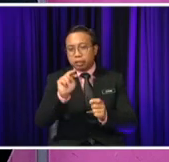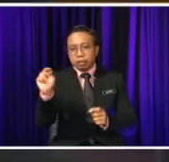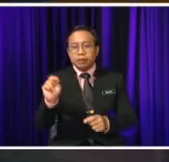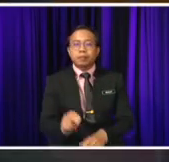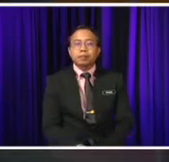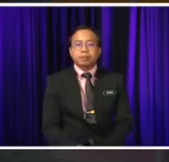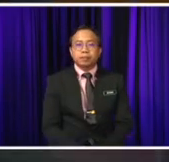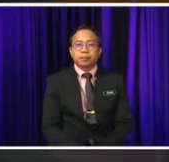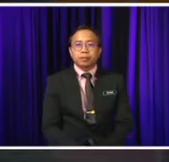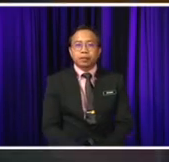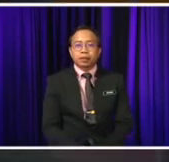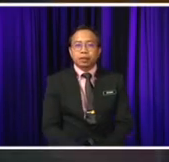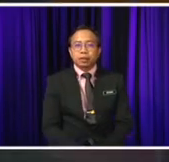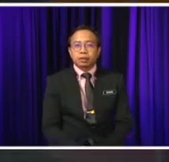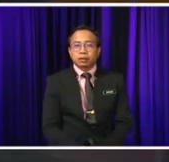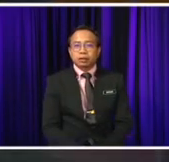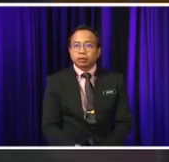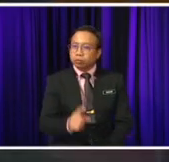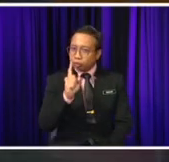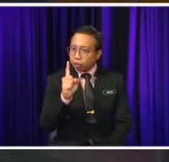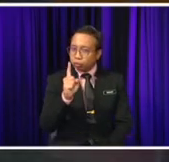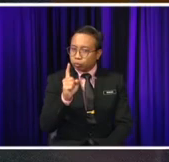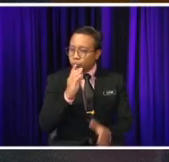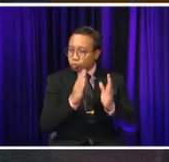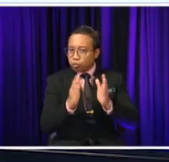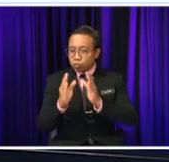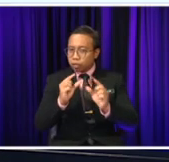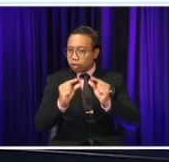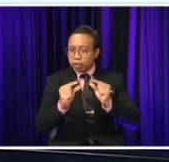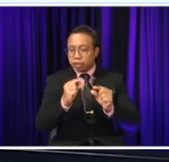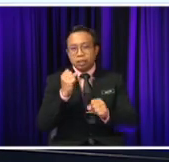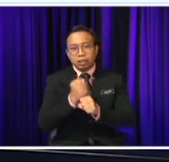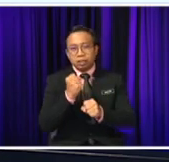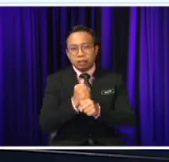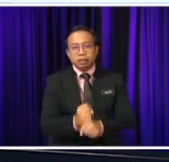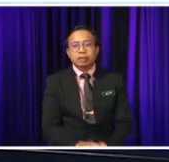untuk pandangan lukmana eee suatu susunan gerak kerja